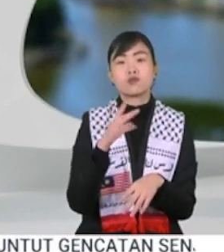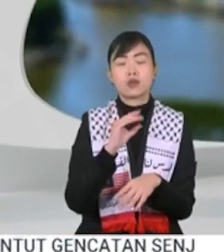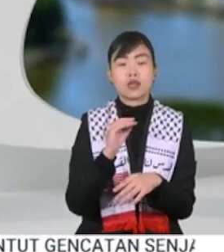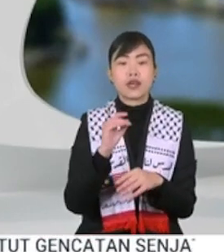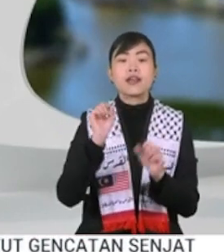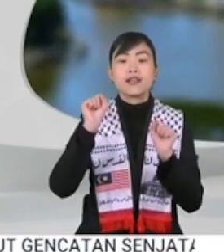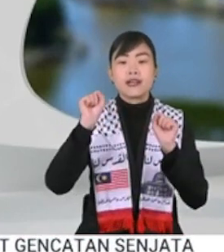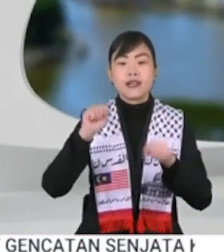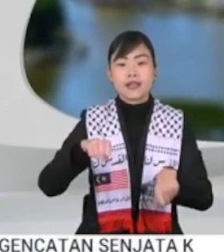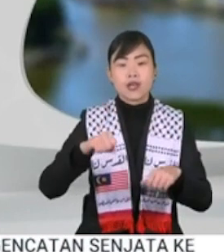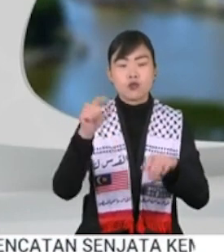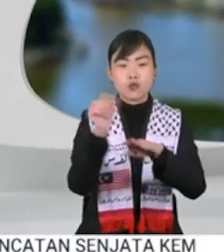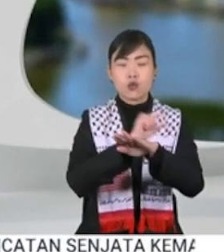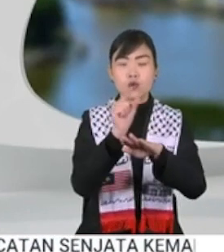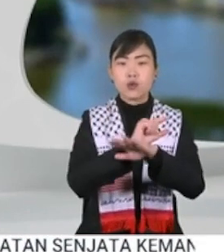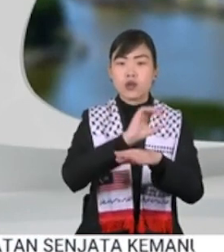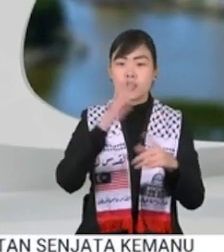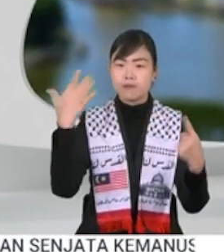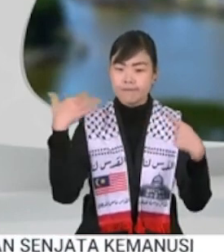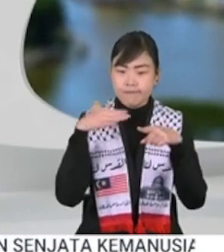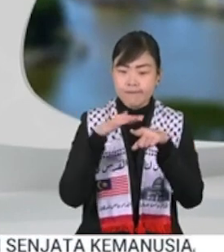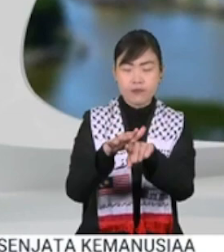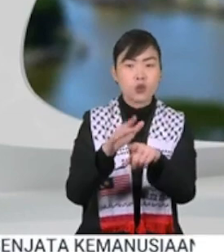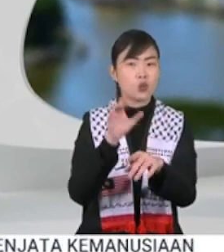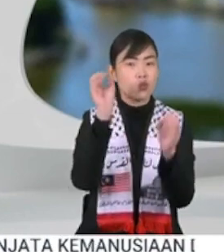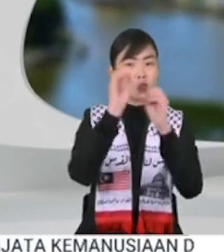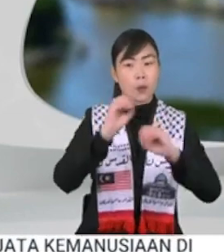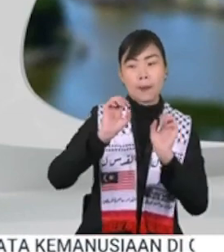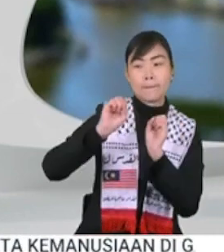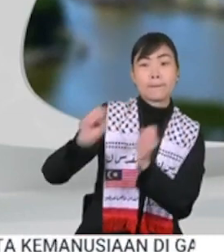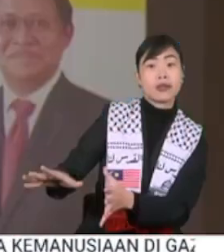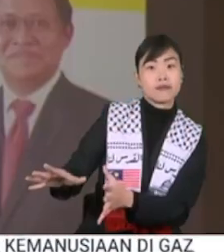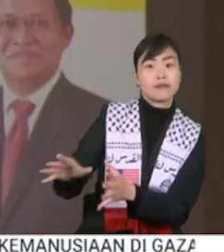agar dapat digunakan secara inklusif tanpa